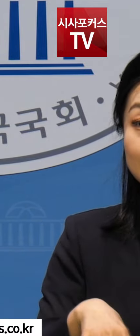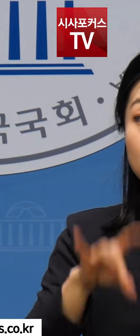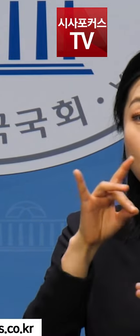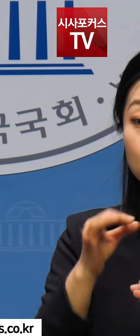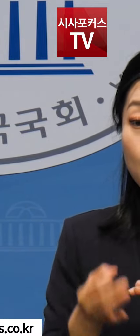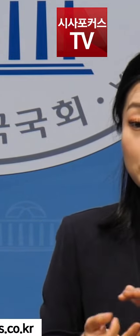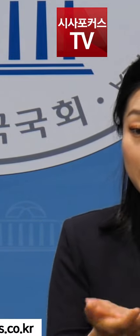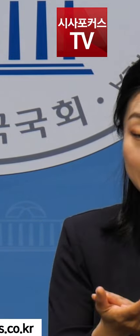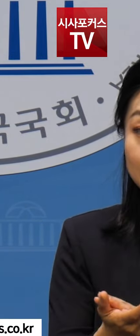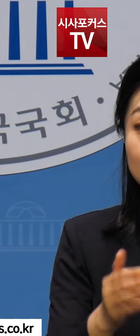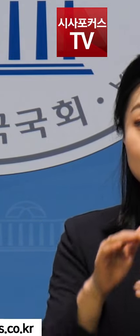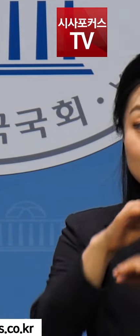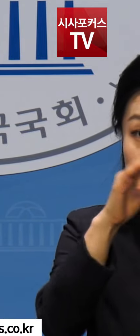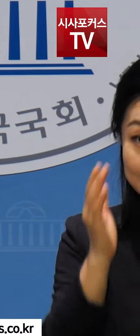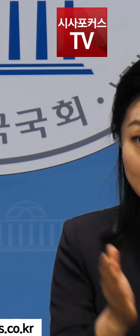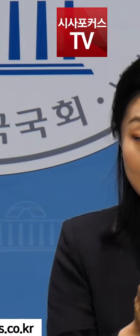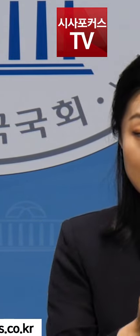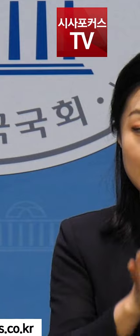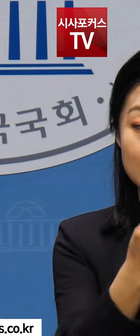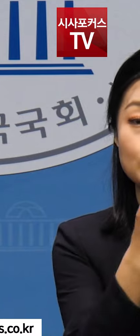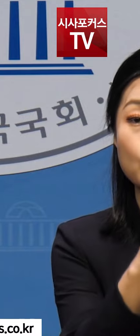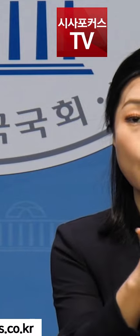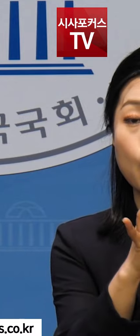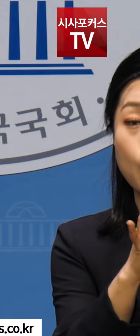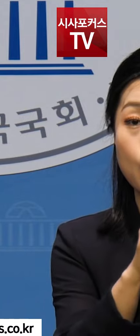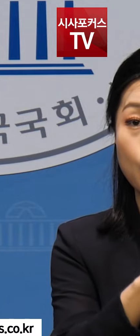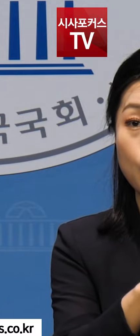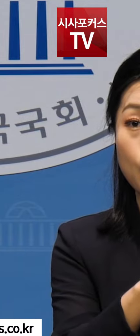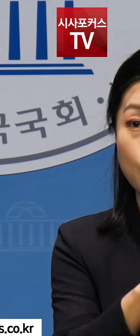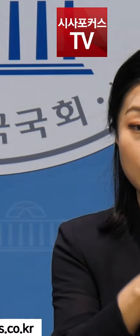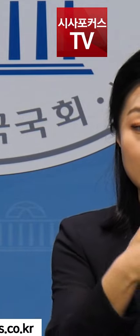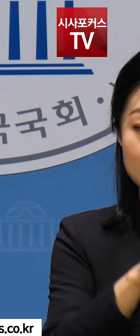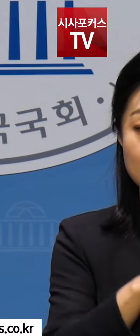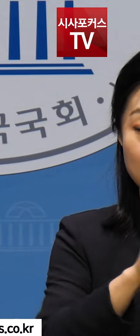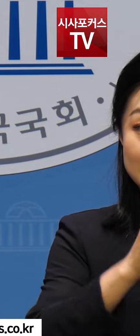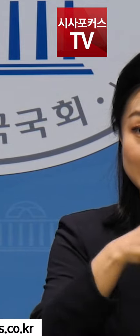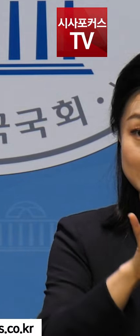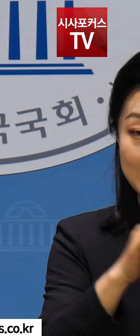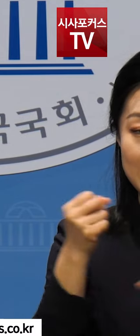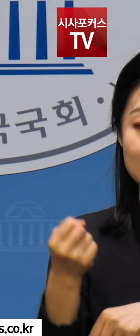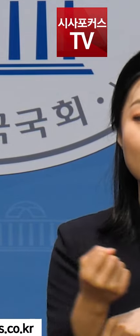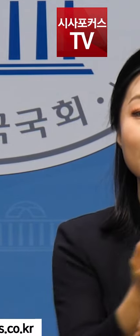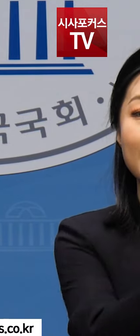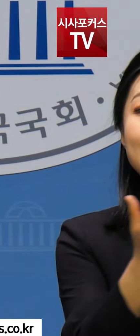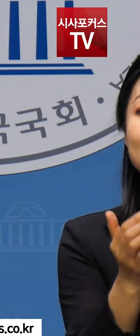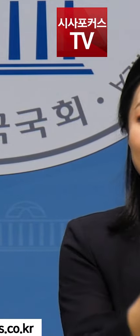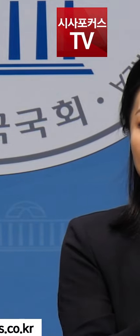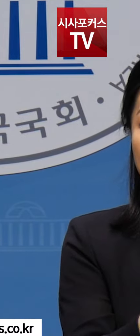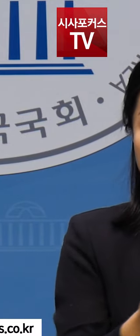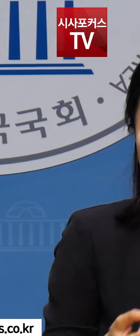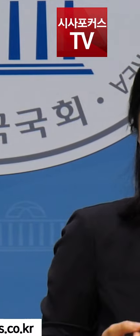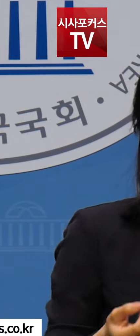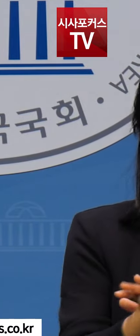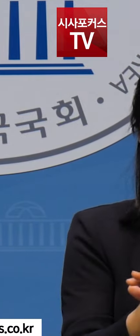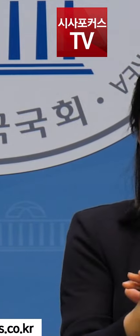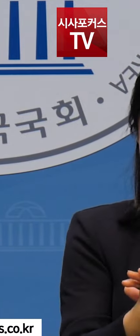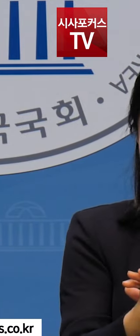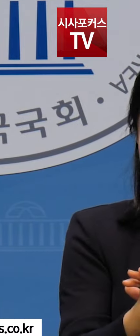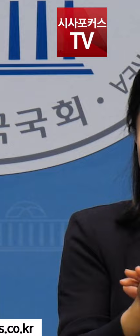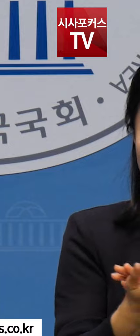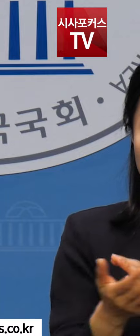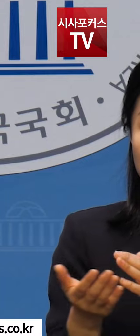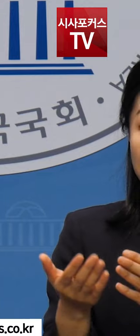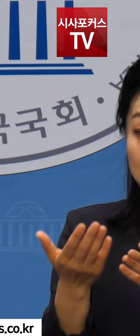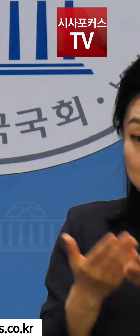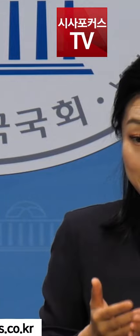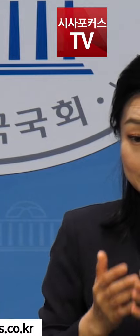처음으로 받은 뇌물을 모두 김용 전 부원장과 정진상 전 실장에게 전달하였다며 뇌물수수자에서 뇌물공여자로